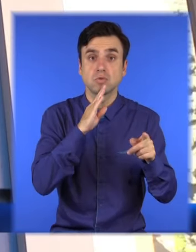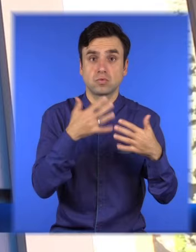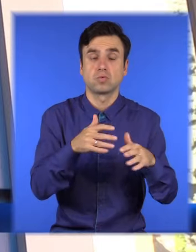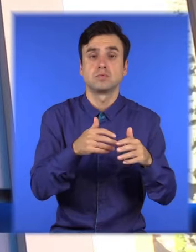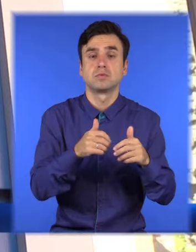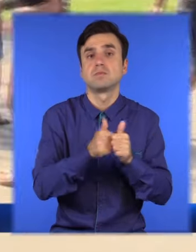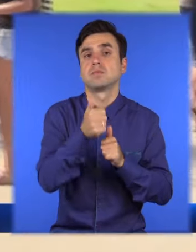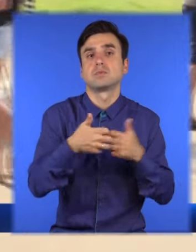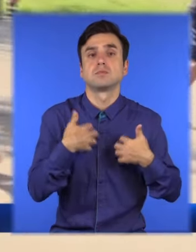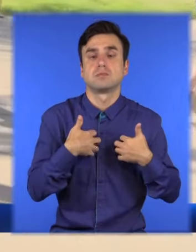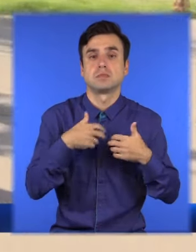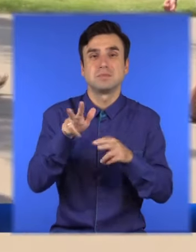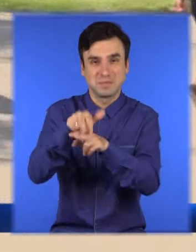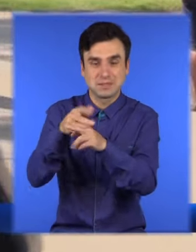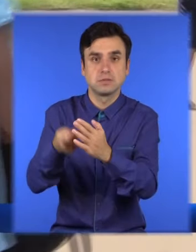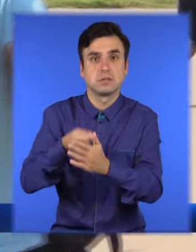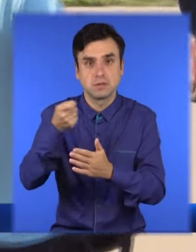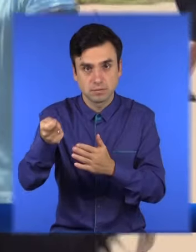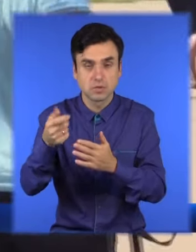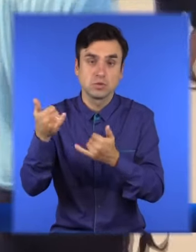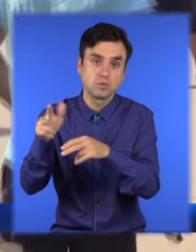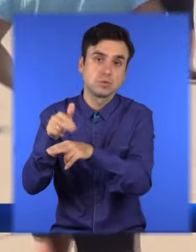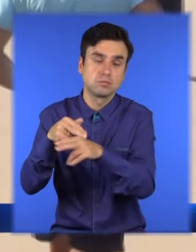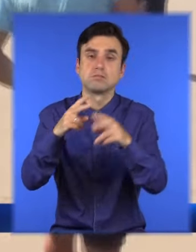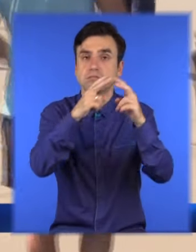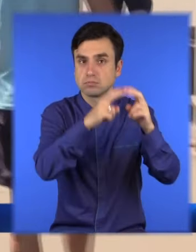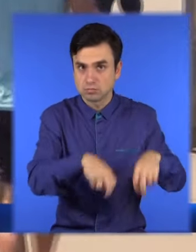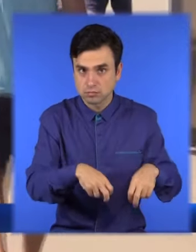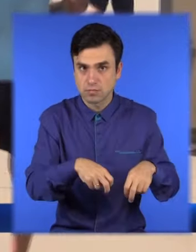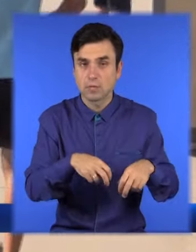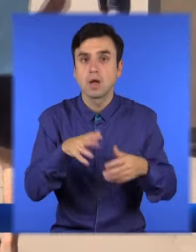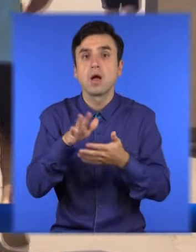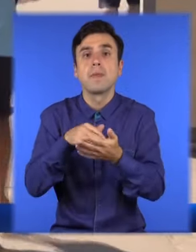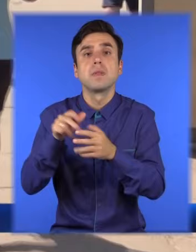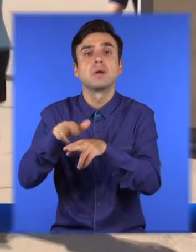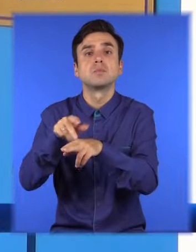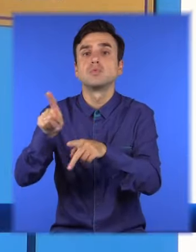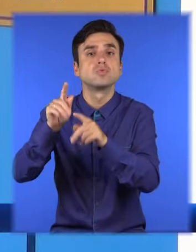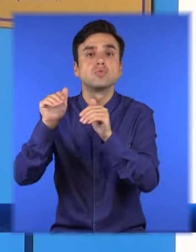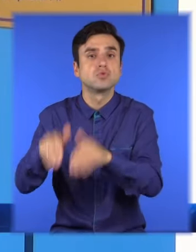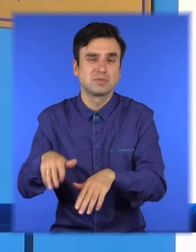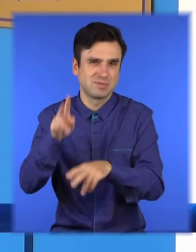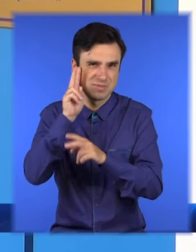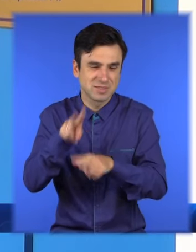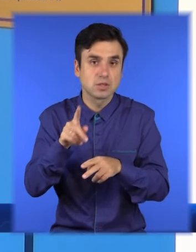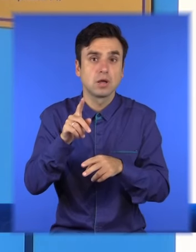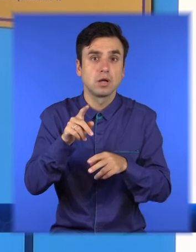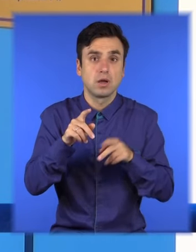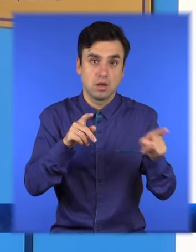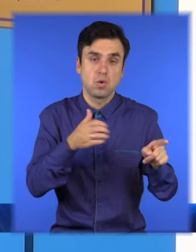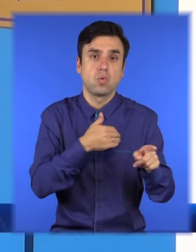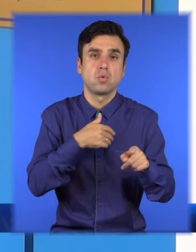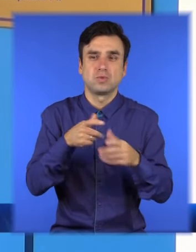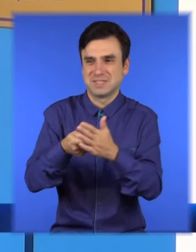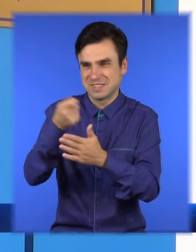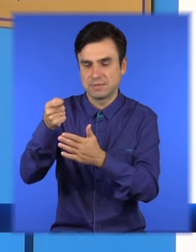усі обставини події. Яким буде подальший розгляд справи, невідомо, адже постраждала має намір забрати заяву. Вранці 13 серпня до